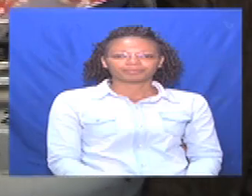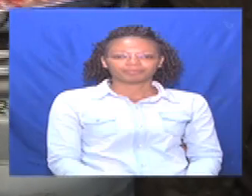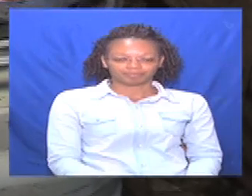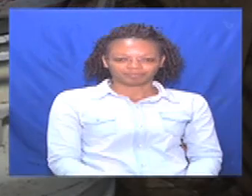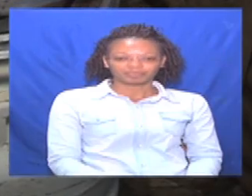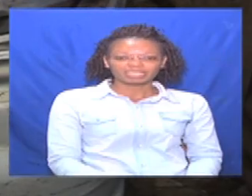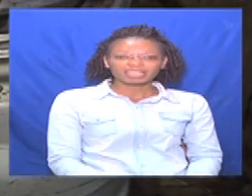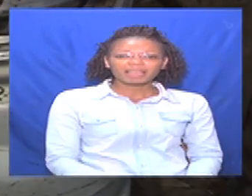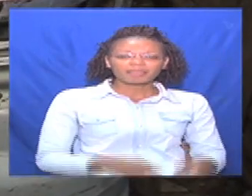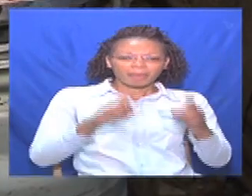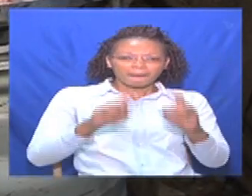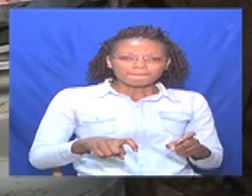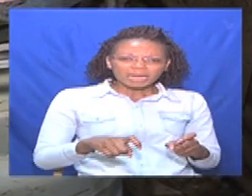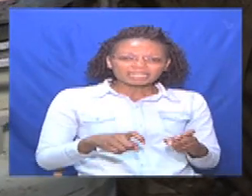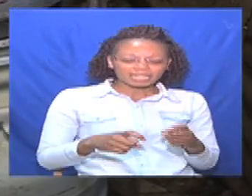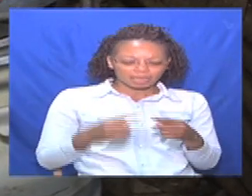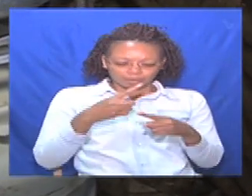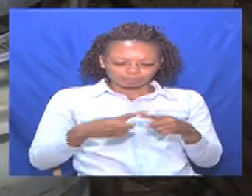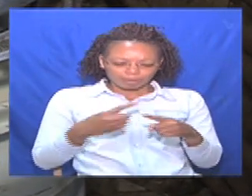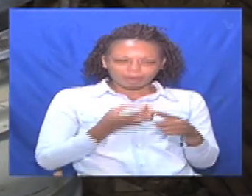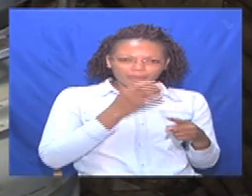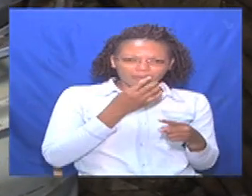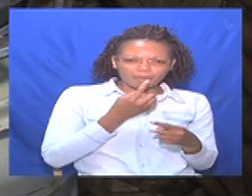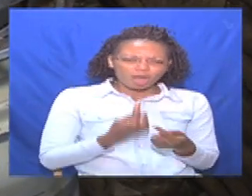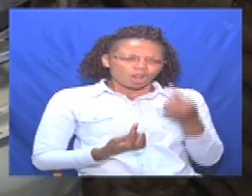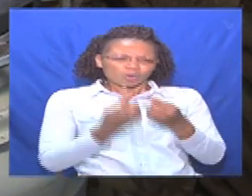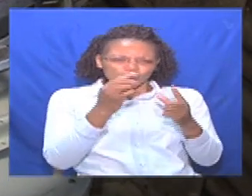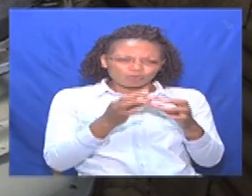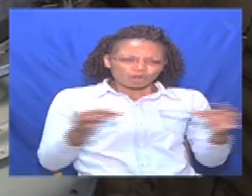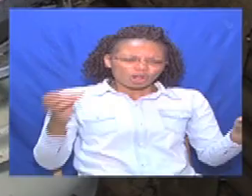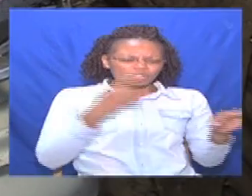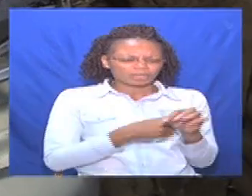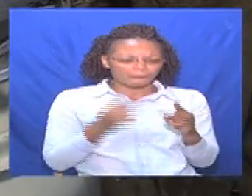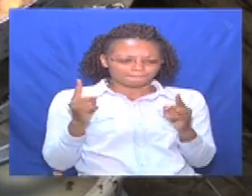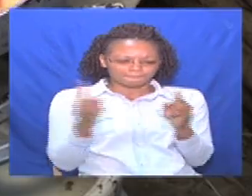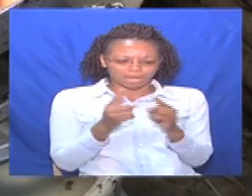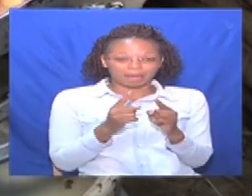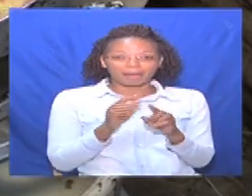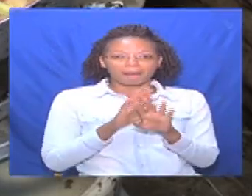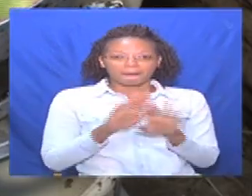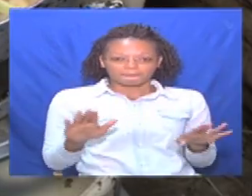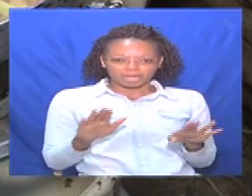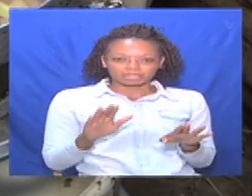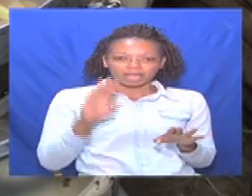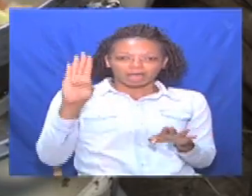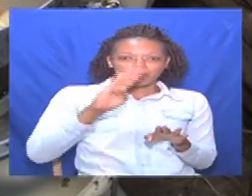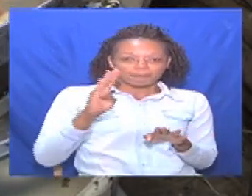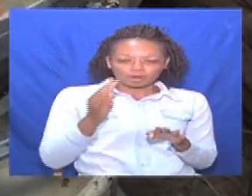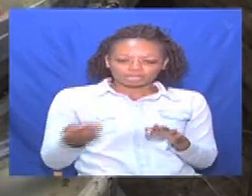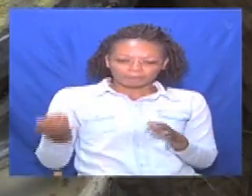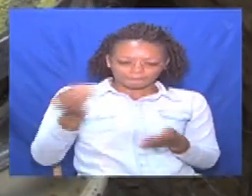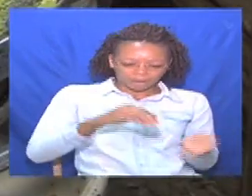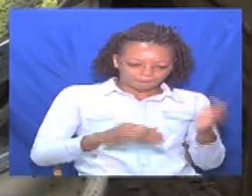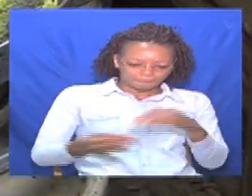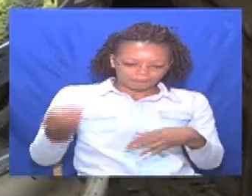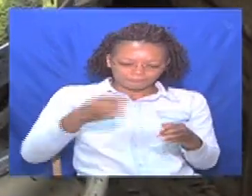Si lazima nyanya na vitungu vyako viive sana. Baada ya kupata moto kidogo, tia brokoli yako ndani na